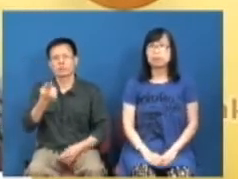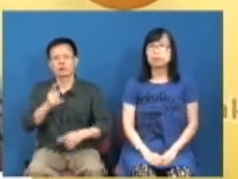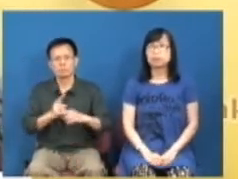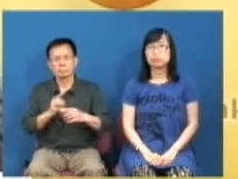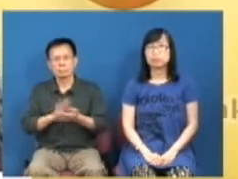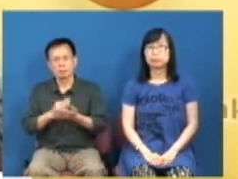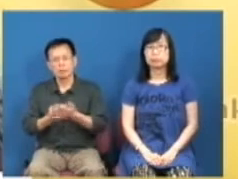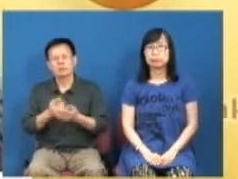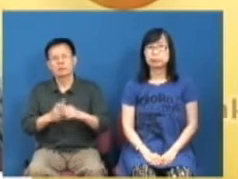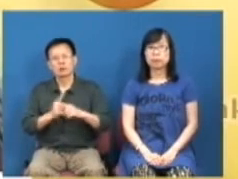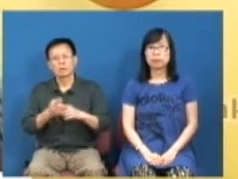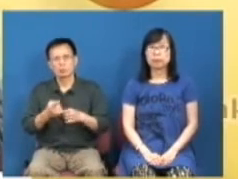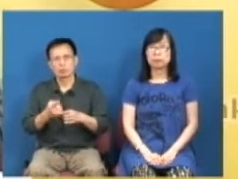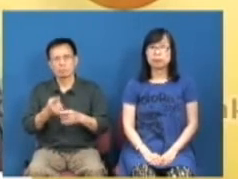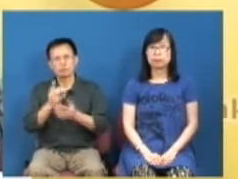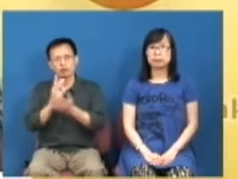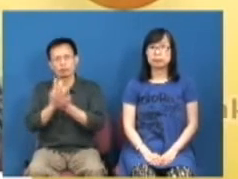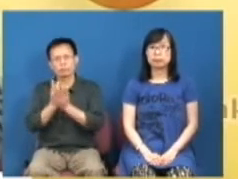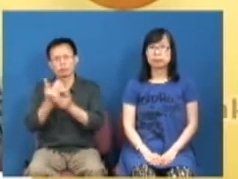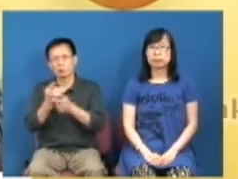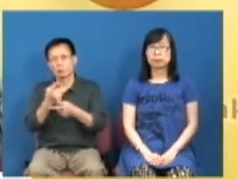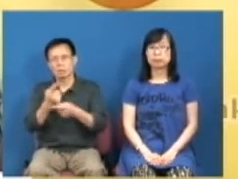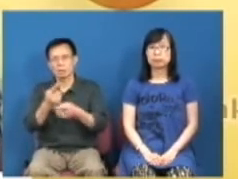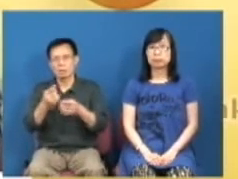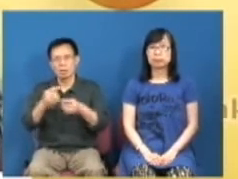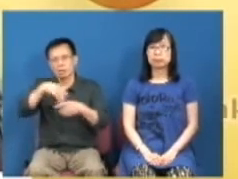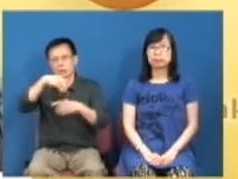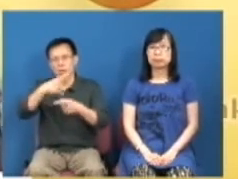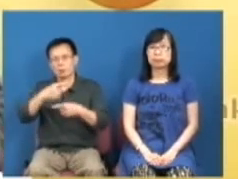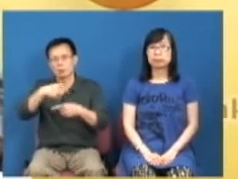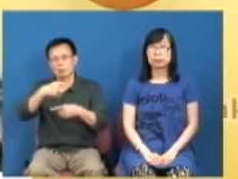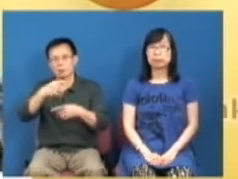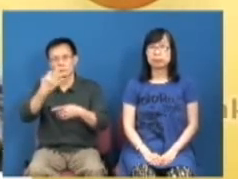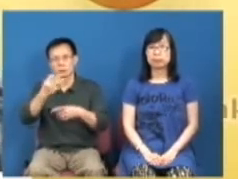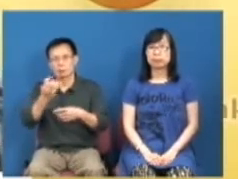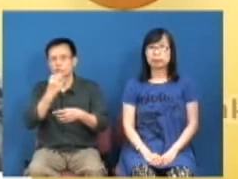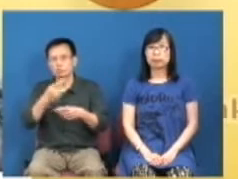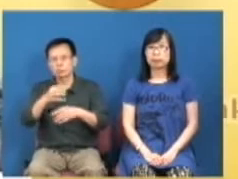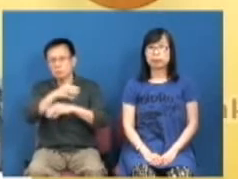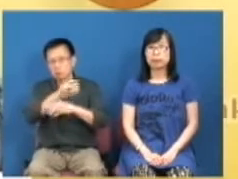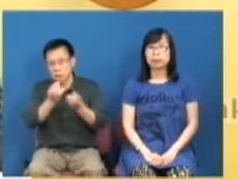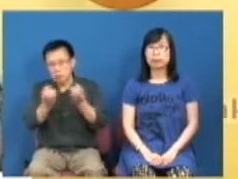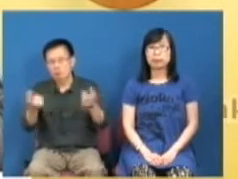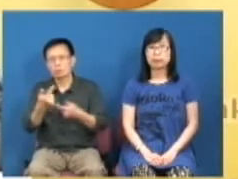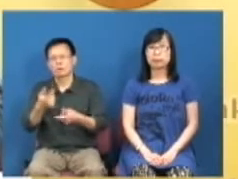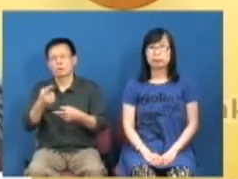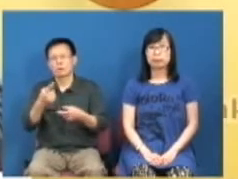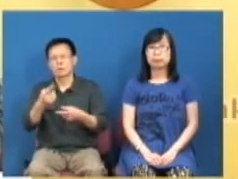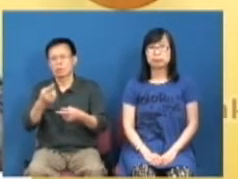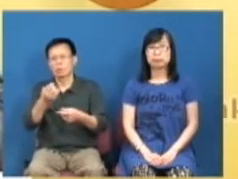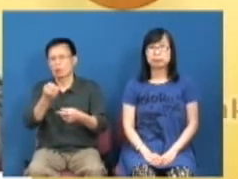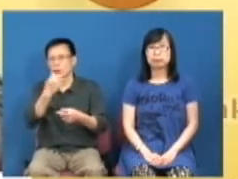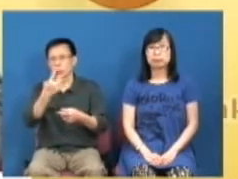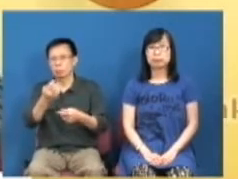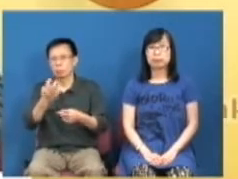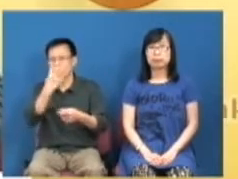即係無論如何啦，你話即係沙中線又好，其他即係講聽講港珠澳大橋未冇呢個問題，係啦，唔會